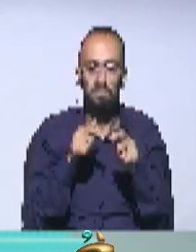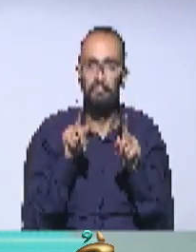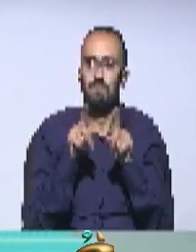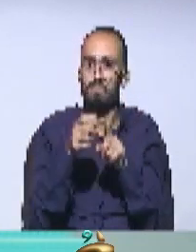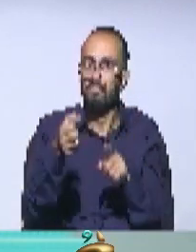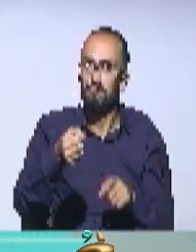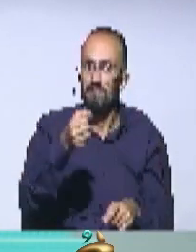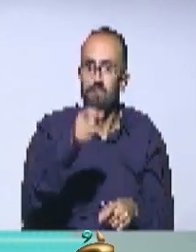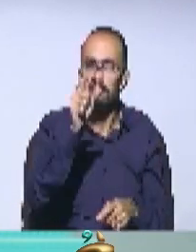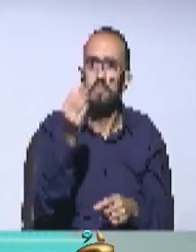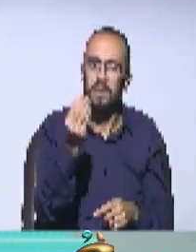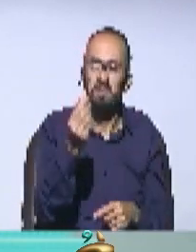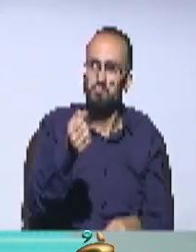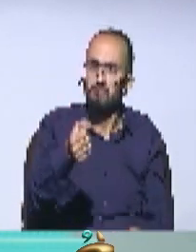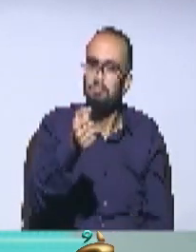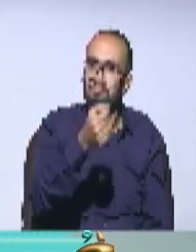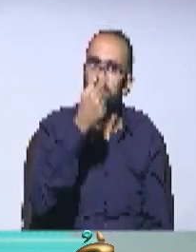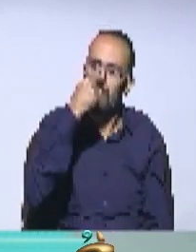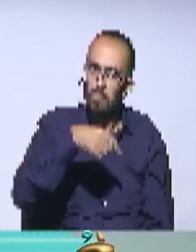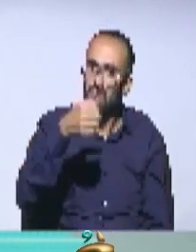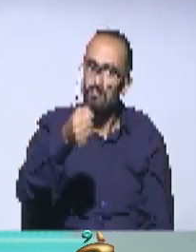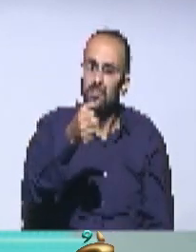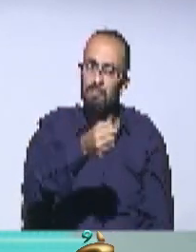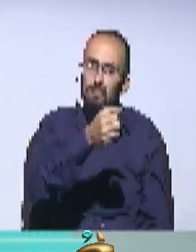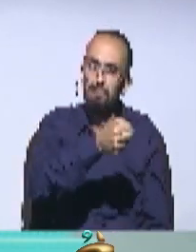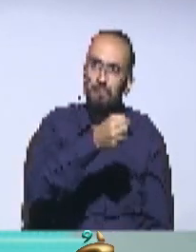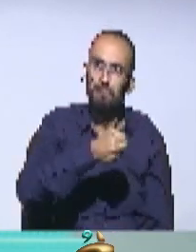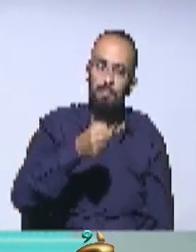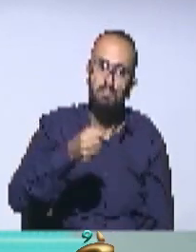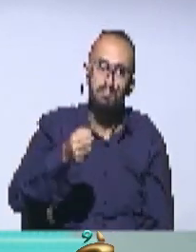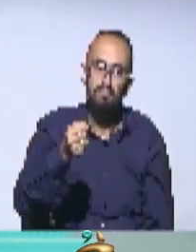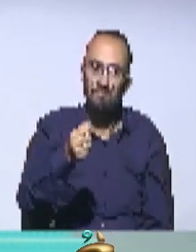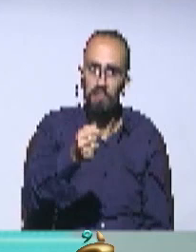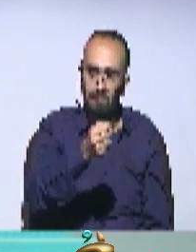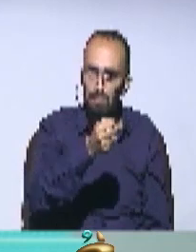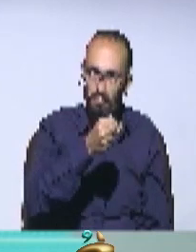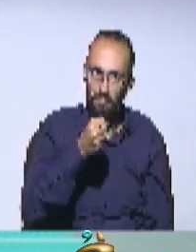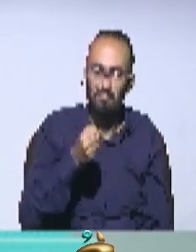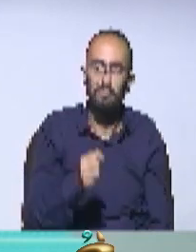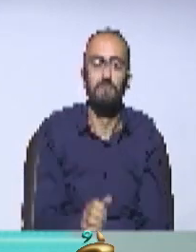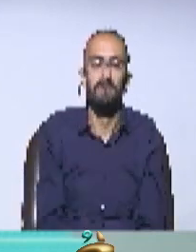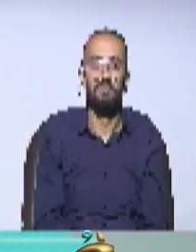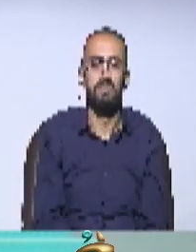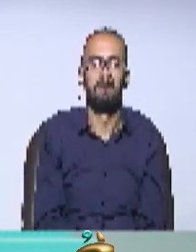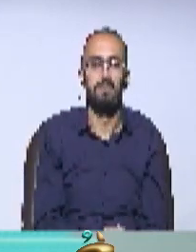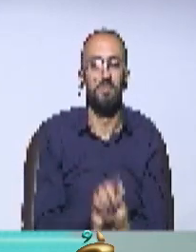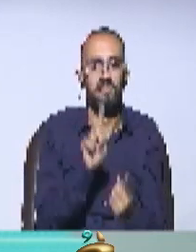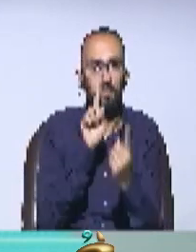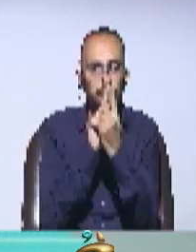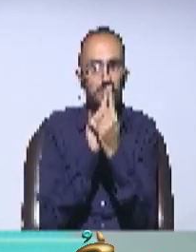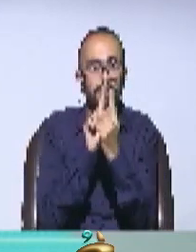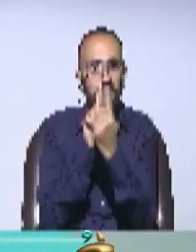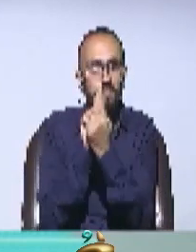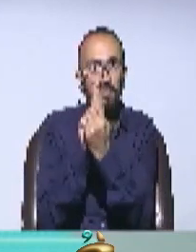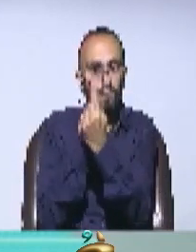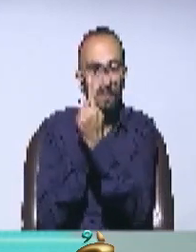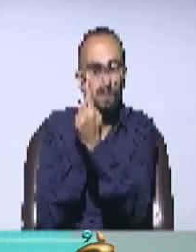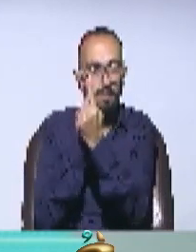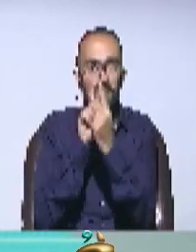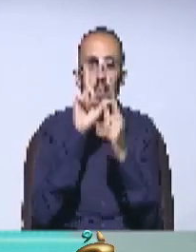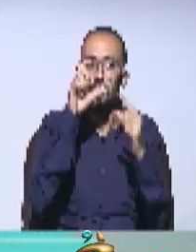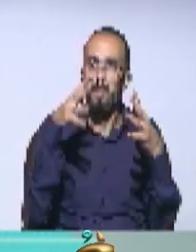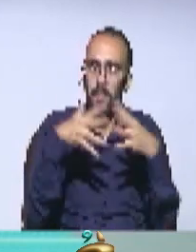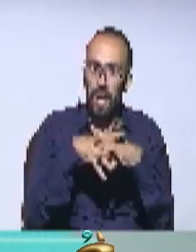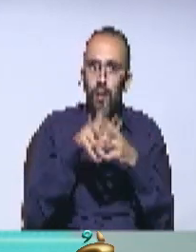المواطنين البسطاء الذين يعني كانوا الحقيقة يلتفون حول الرئيس، وبعضهم يأخذ معه